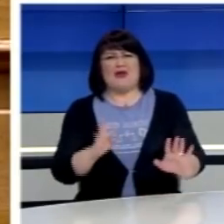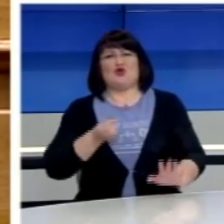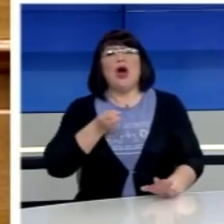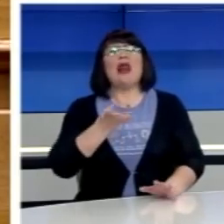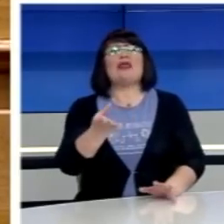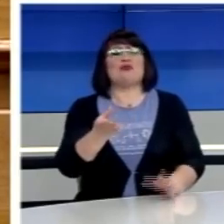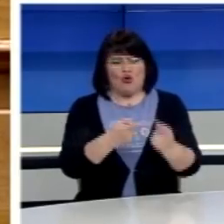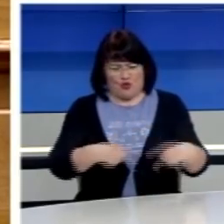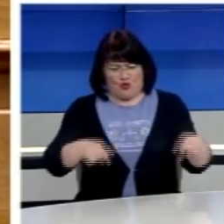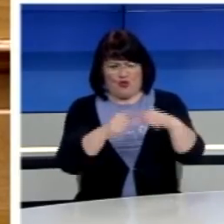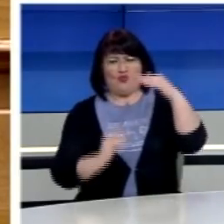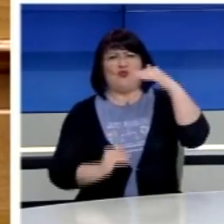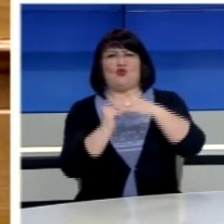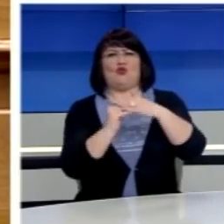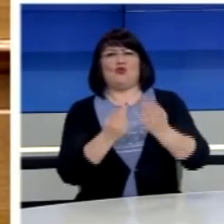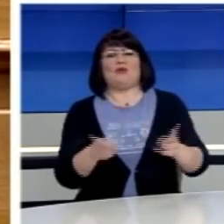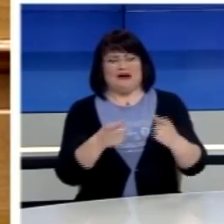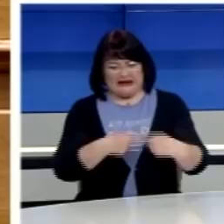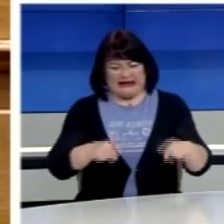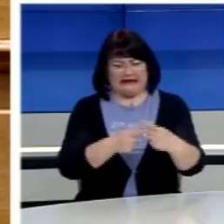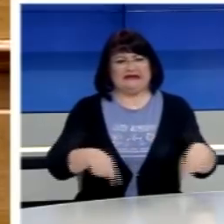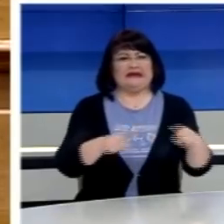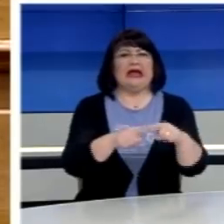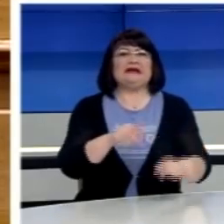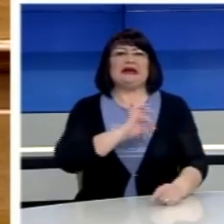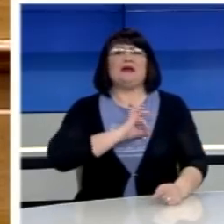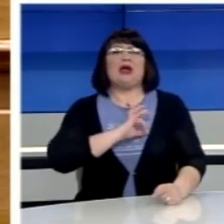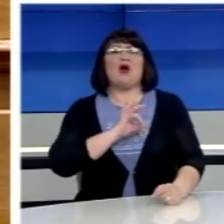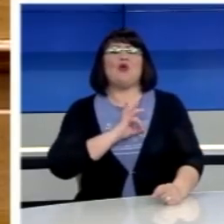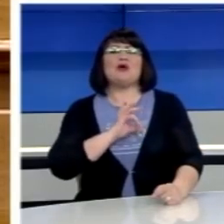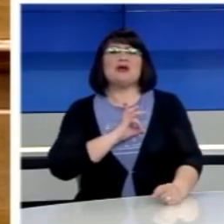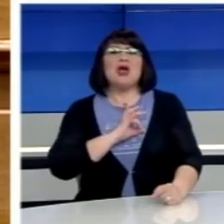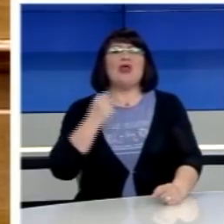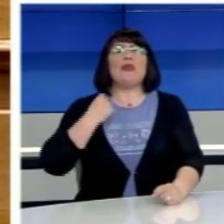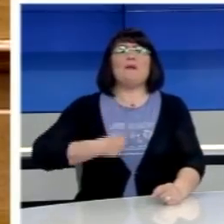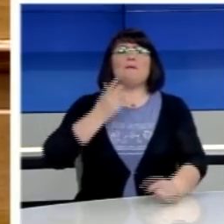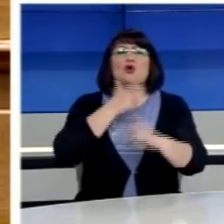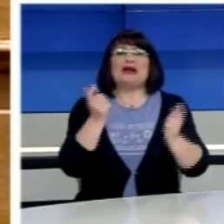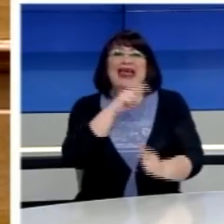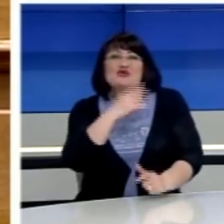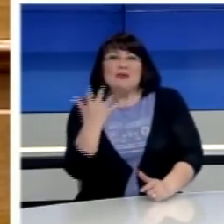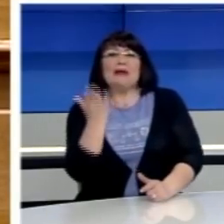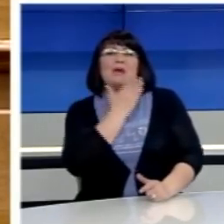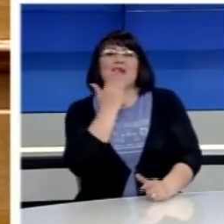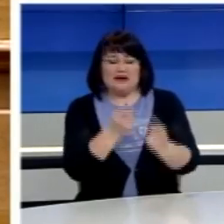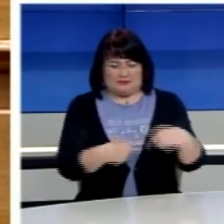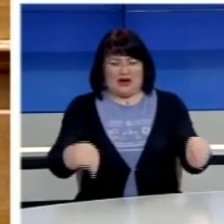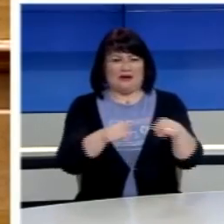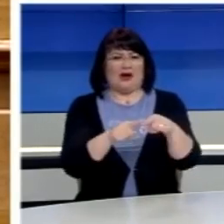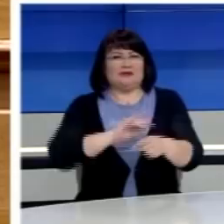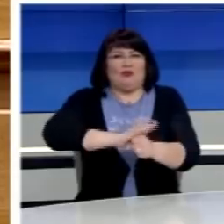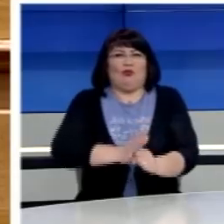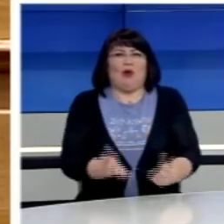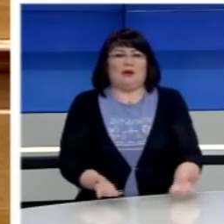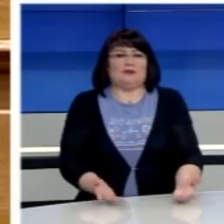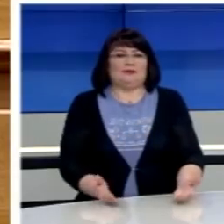ούτως ή άλλως απαράδεκτο ανώτατο αριθμό μαθητών ανατάξει στα νηπιαγωγεία και στα δημοτικά στους 25? Κάτι που θα έχει